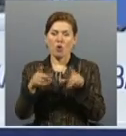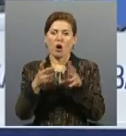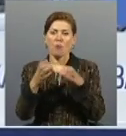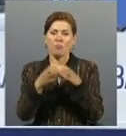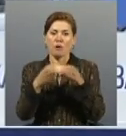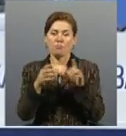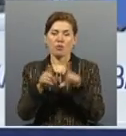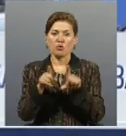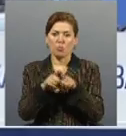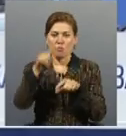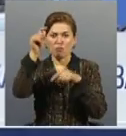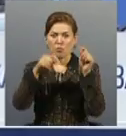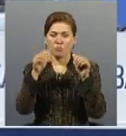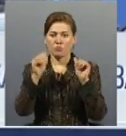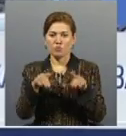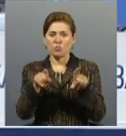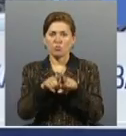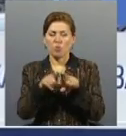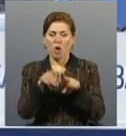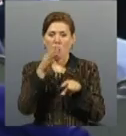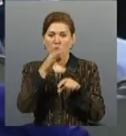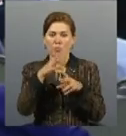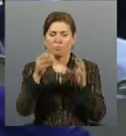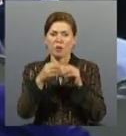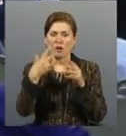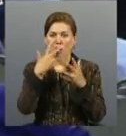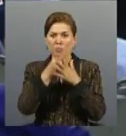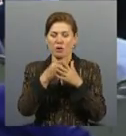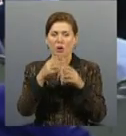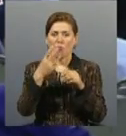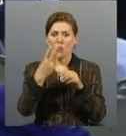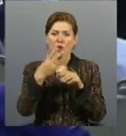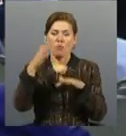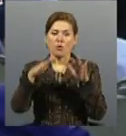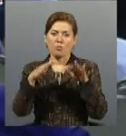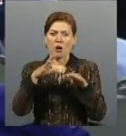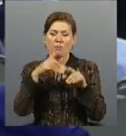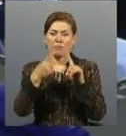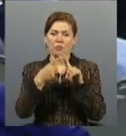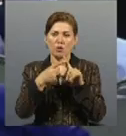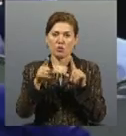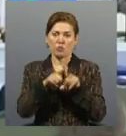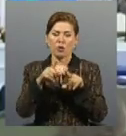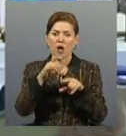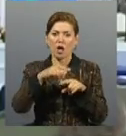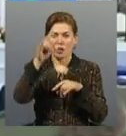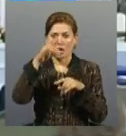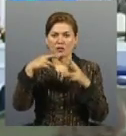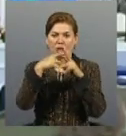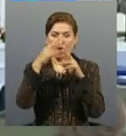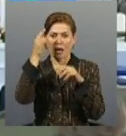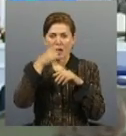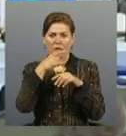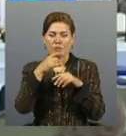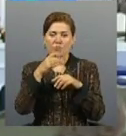тағдыры дәл осы форумда шешіледі деп отыр. Жаппай жекешелендіру 3 кезеңге бөлінеді. Бірінші толқында Air Astana мен